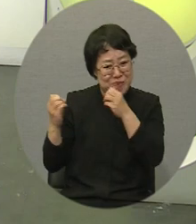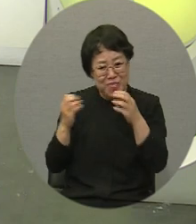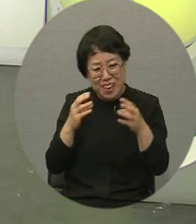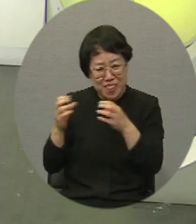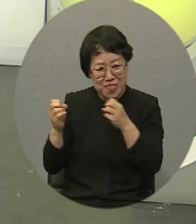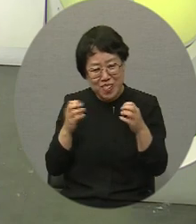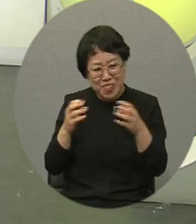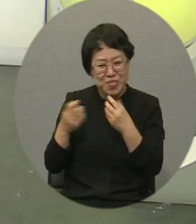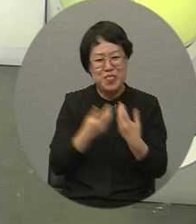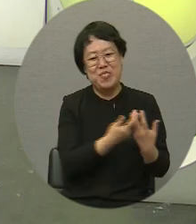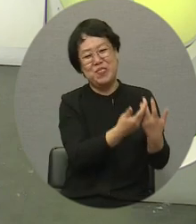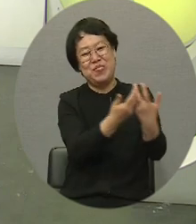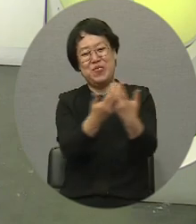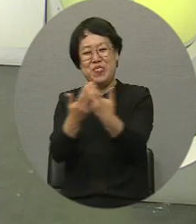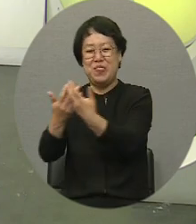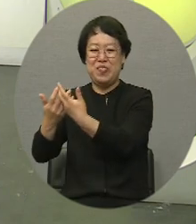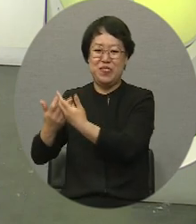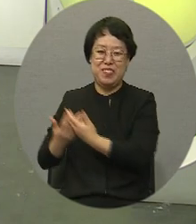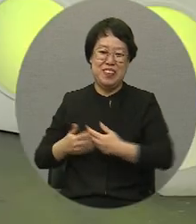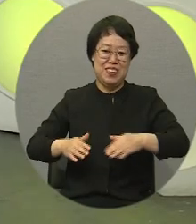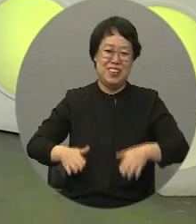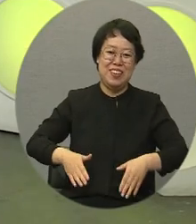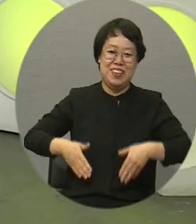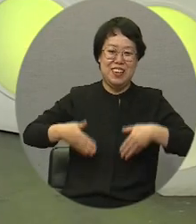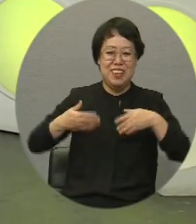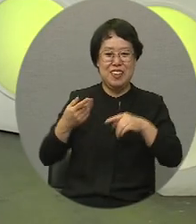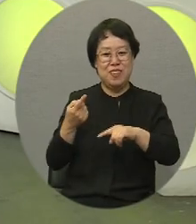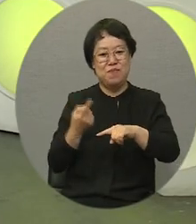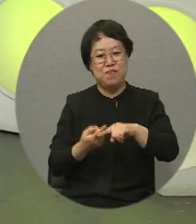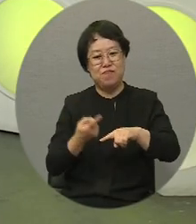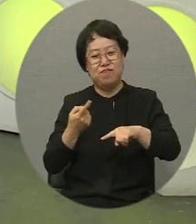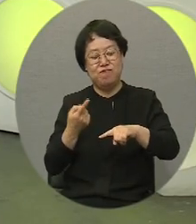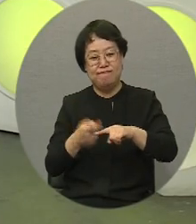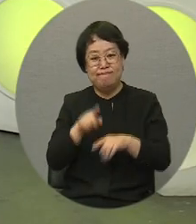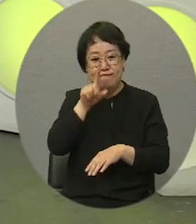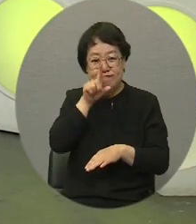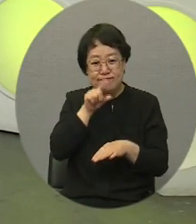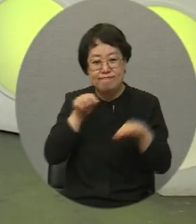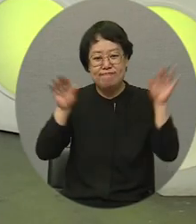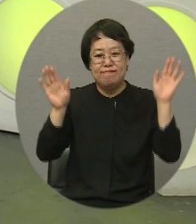속삭이는 봄봄 봄봄봄봄 종달새